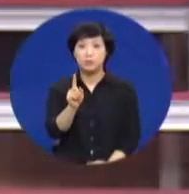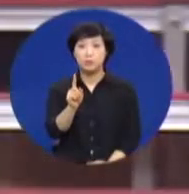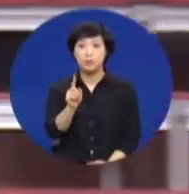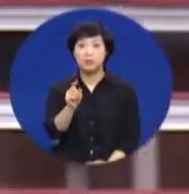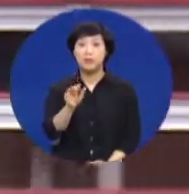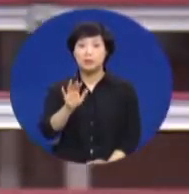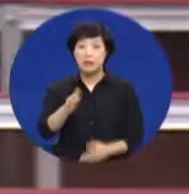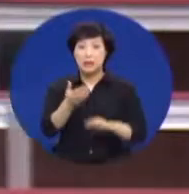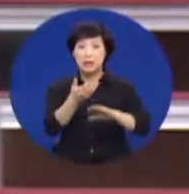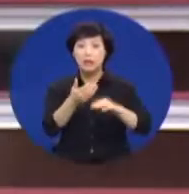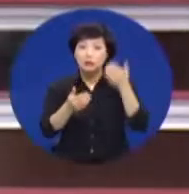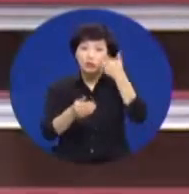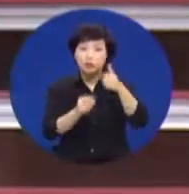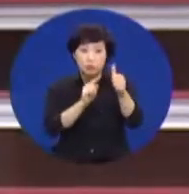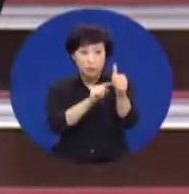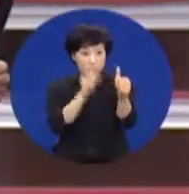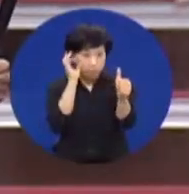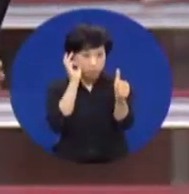남을 보고